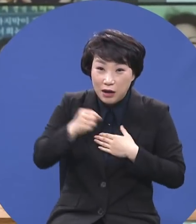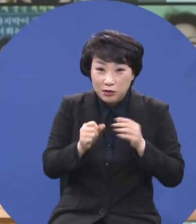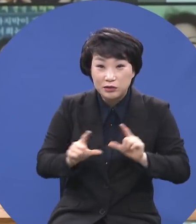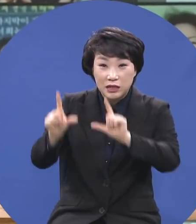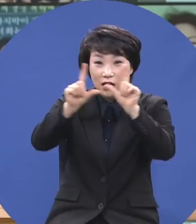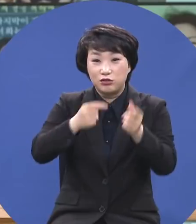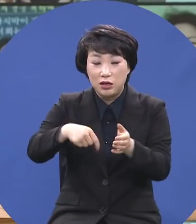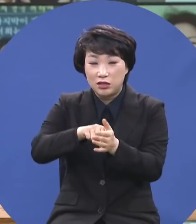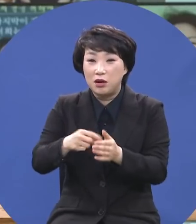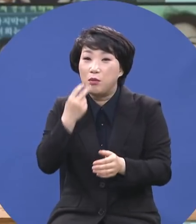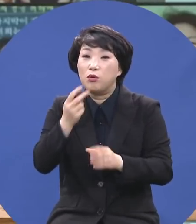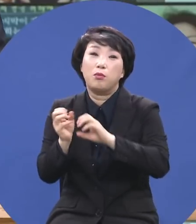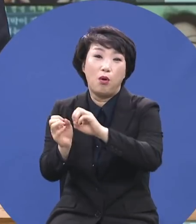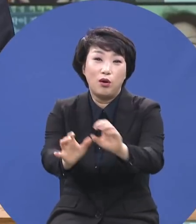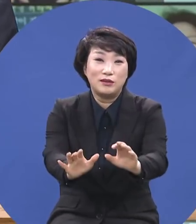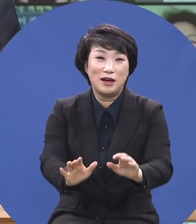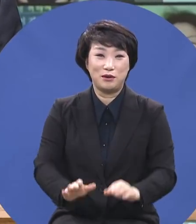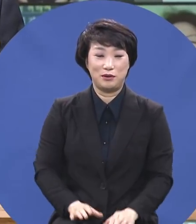버리노라.